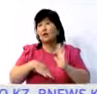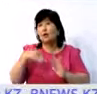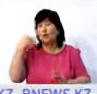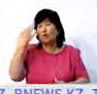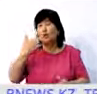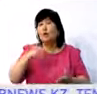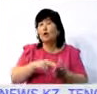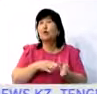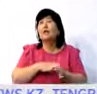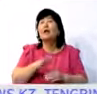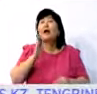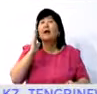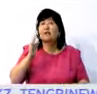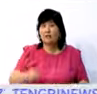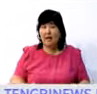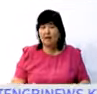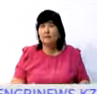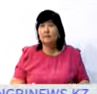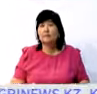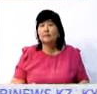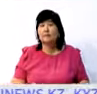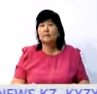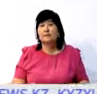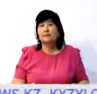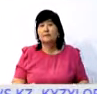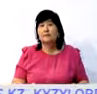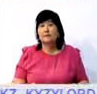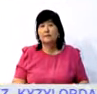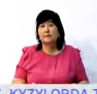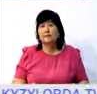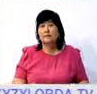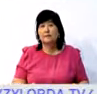жобалар жүзеге асырылмақ. Тажмұрат Әлжан, Талғат Сыдықов, Шангелді Әлібаев, Қызылорда телеарнасы, Арал ауданынан.